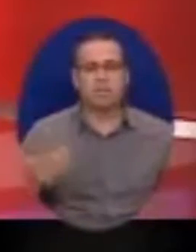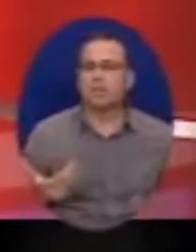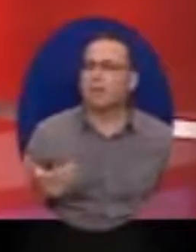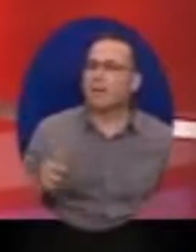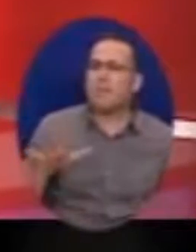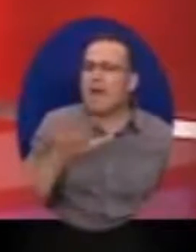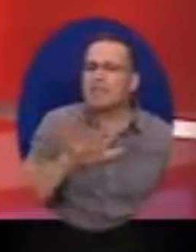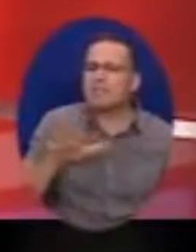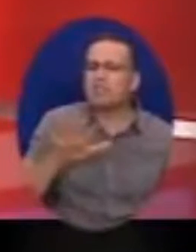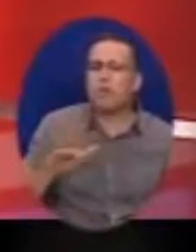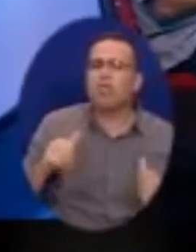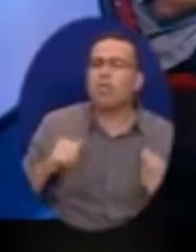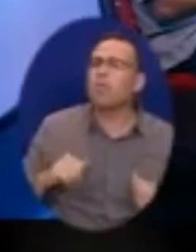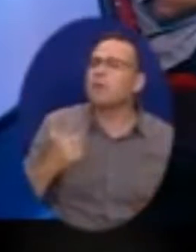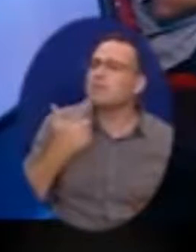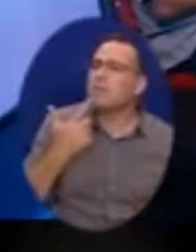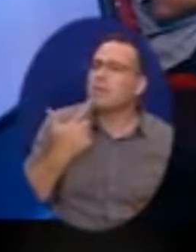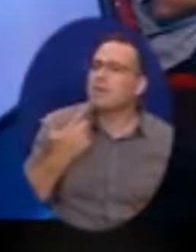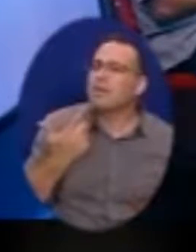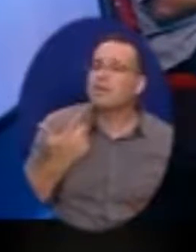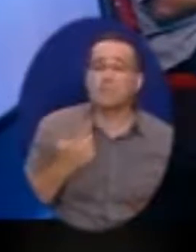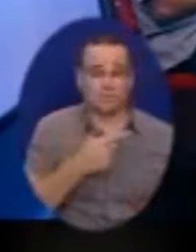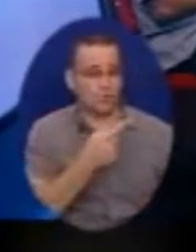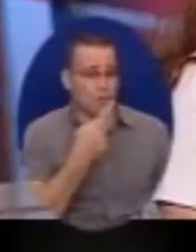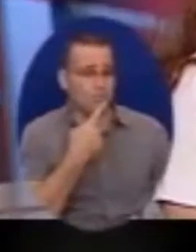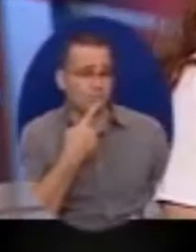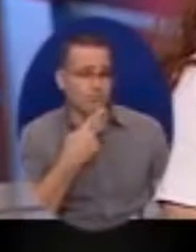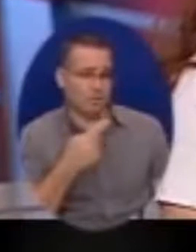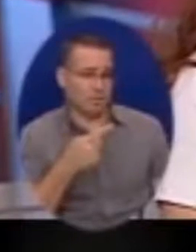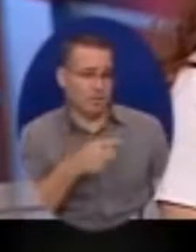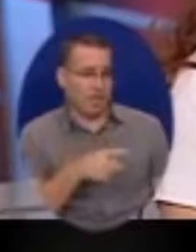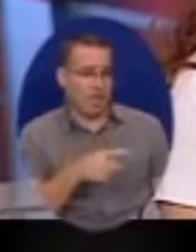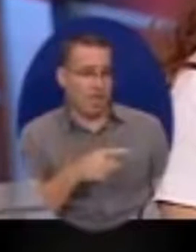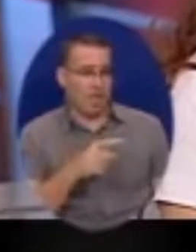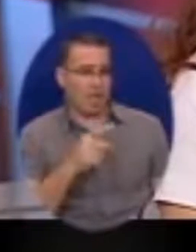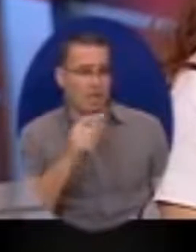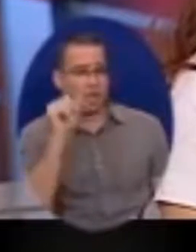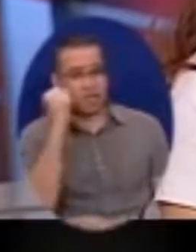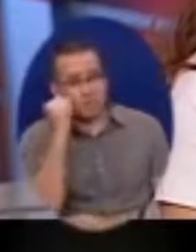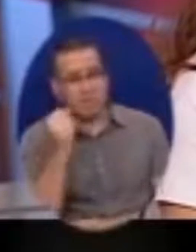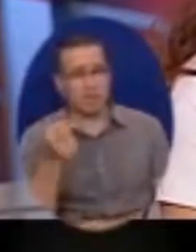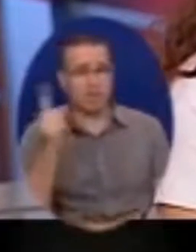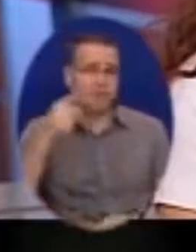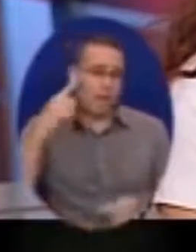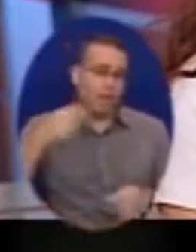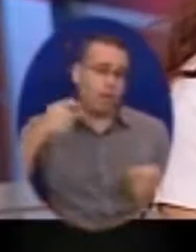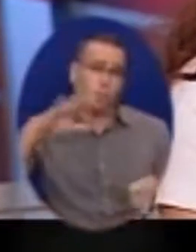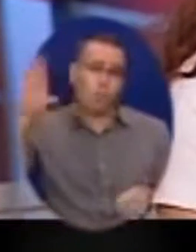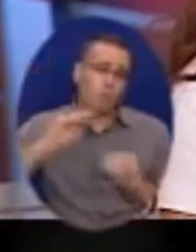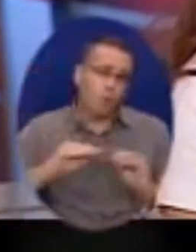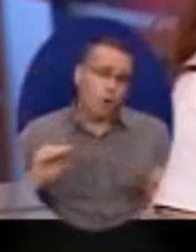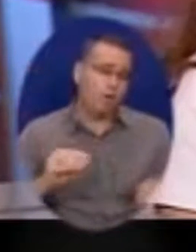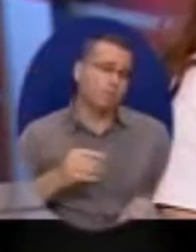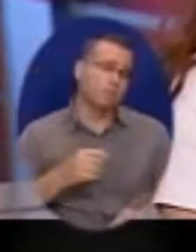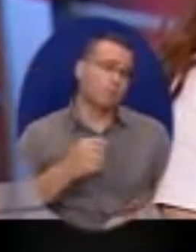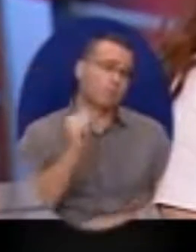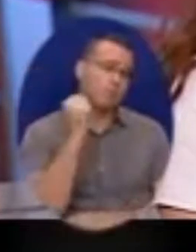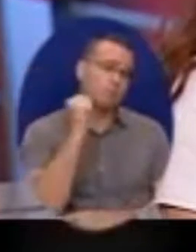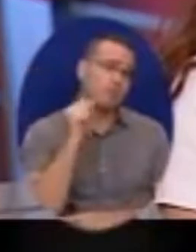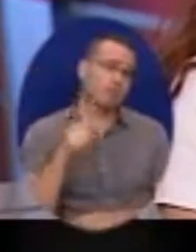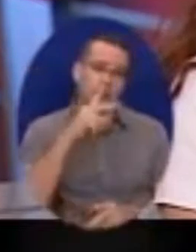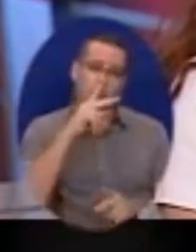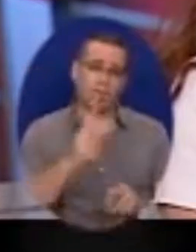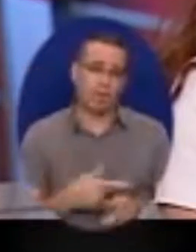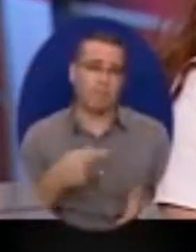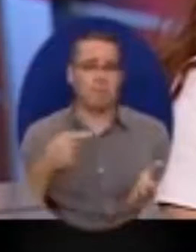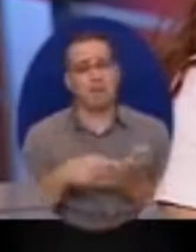הנוחות זה חינוך ורווחה? כן, אני חושבת, כן, כי יותר נוח, וגם מבחינת, אמרתי, מרחק,